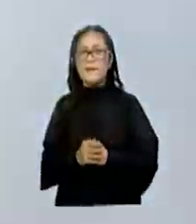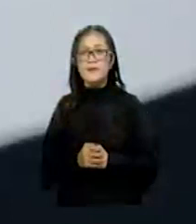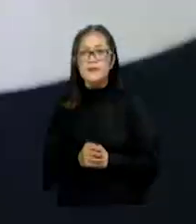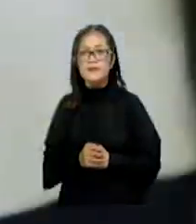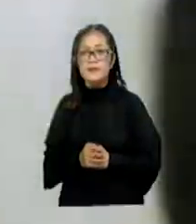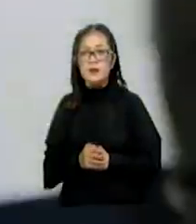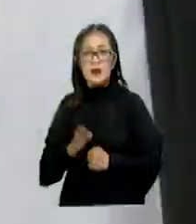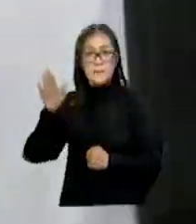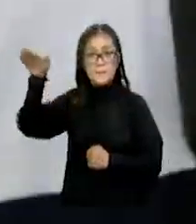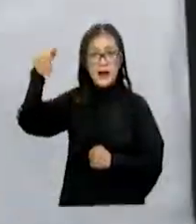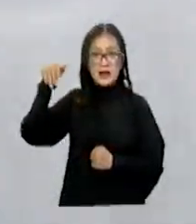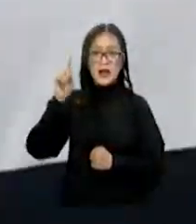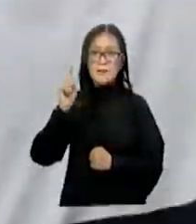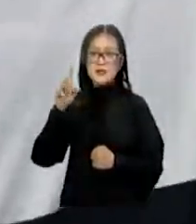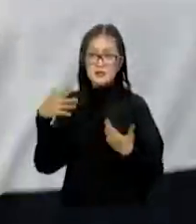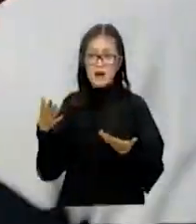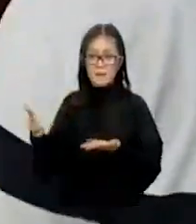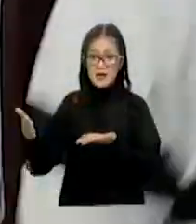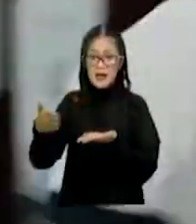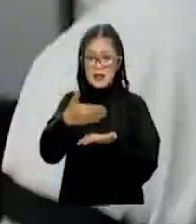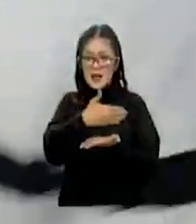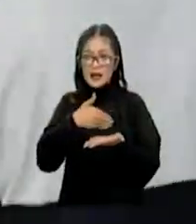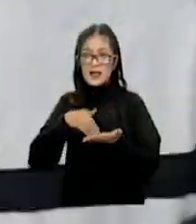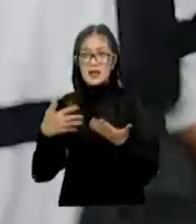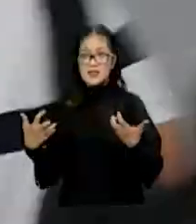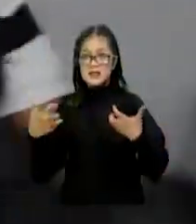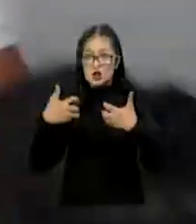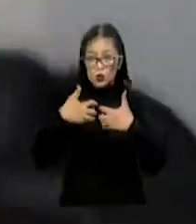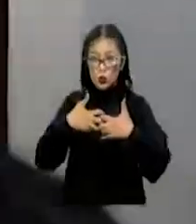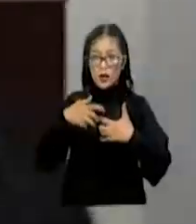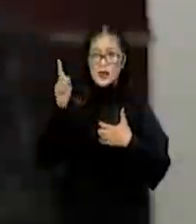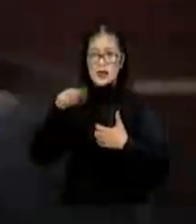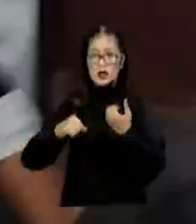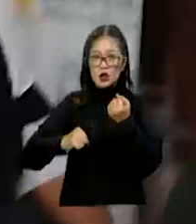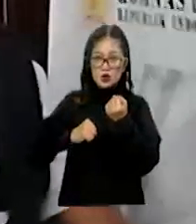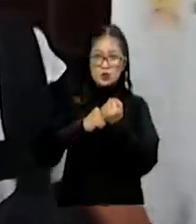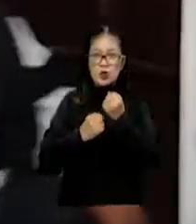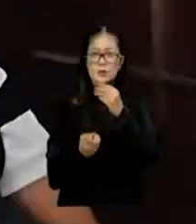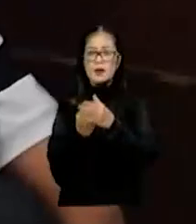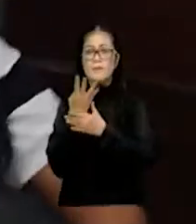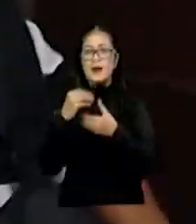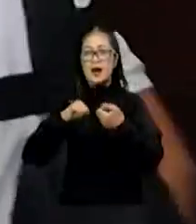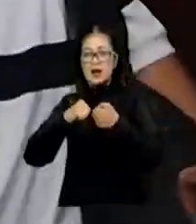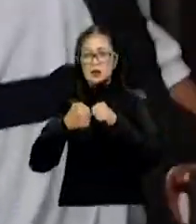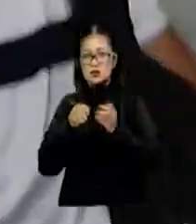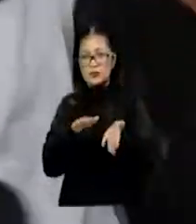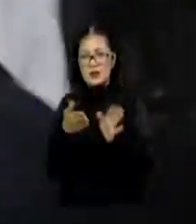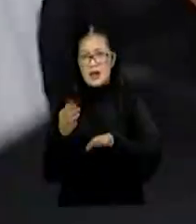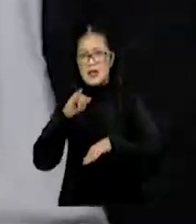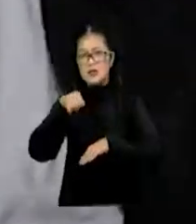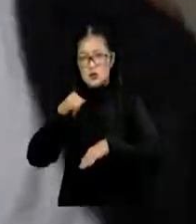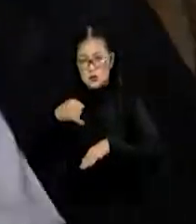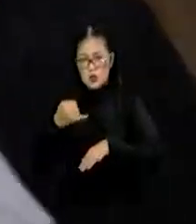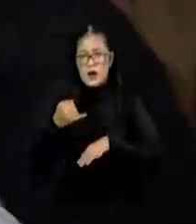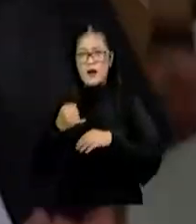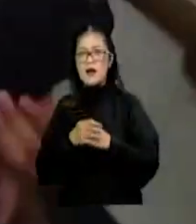Pemanggilan ini ditujukan untuk menggali data dan keterangan yang komprehensif dan bisa mendukung pengungkapan kasus tewasnya Brigadir Yosua.